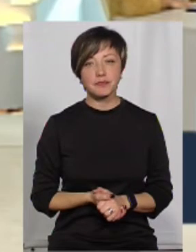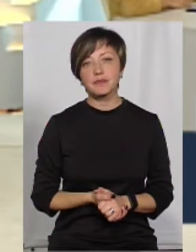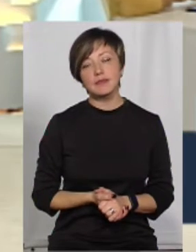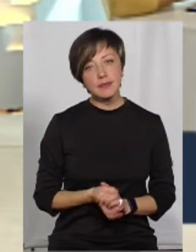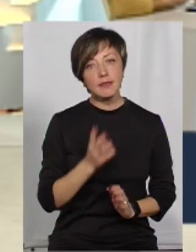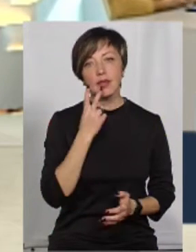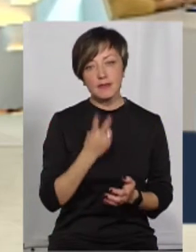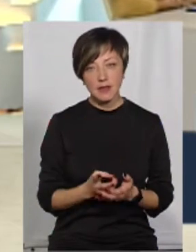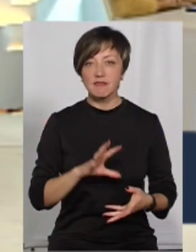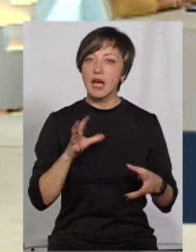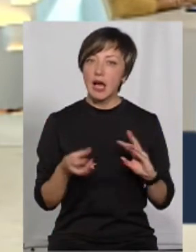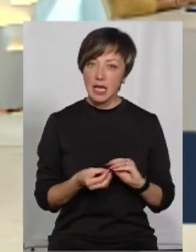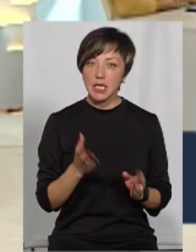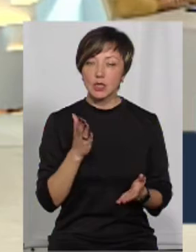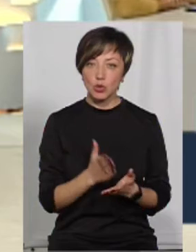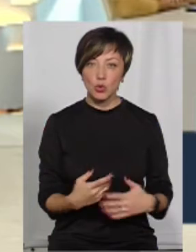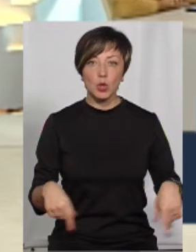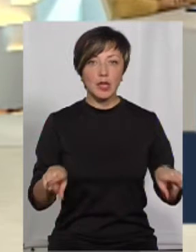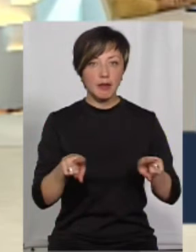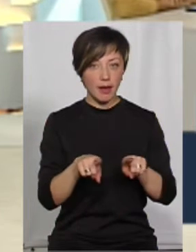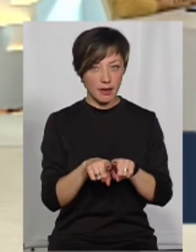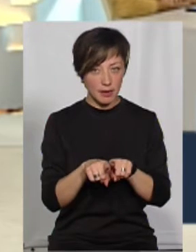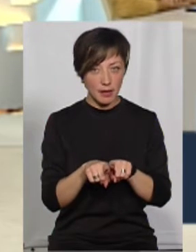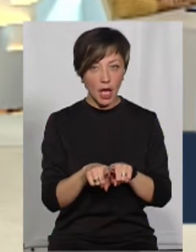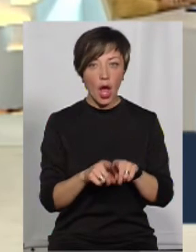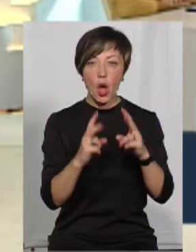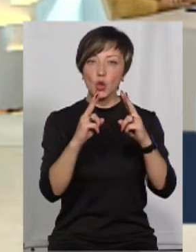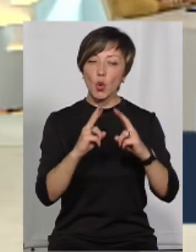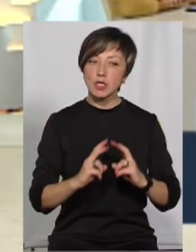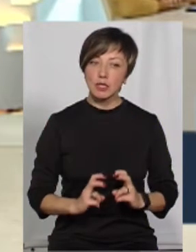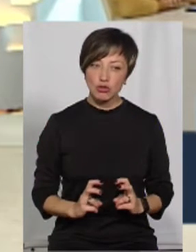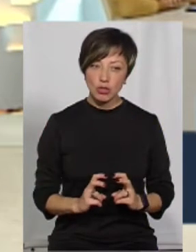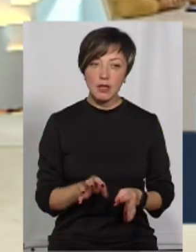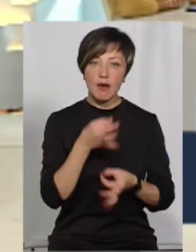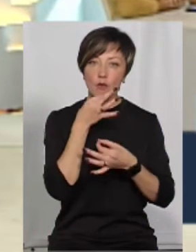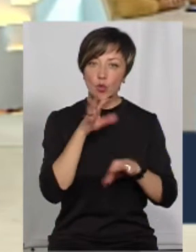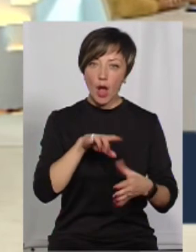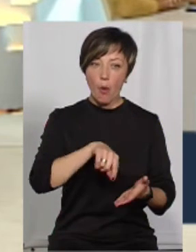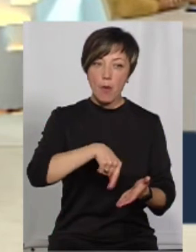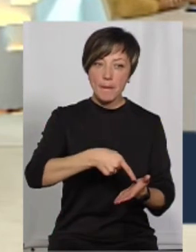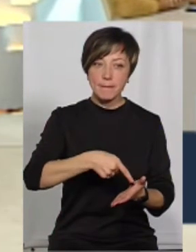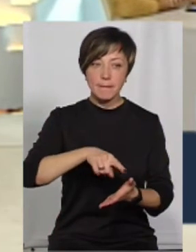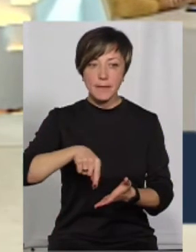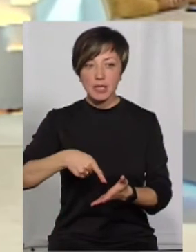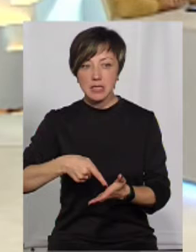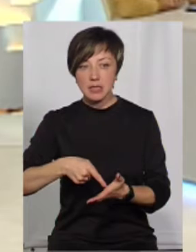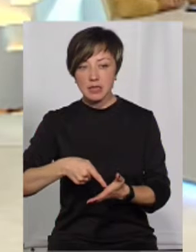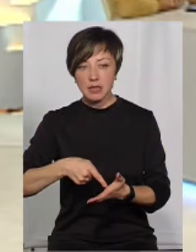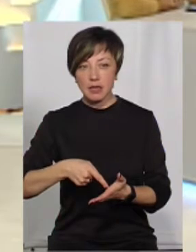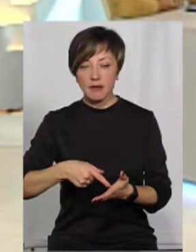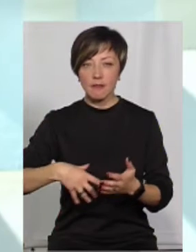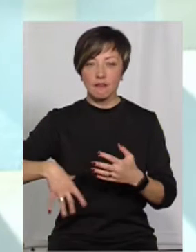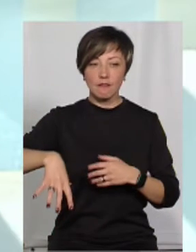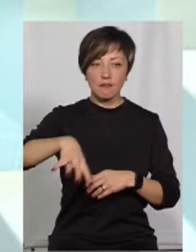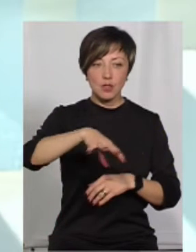дивіться, взагалі існують такі дослідження, що в будь-якому місті з